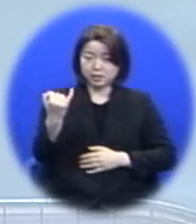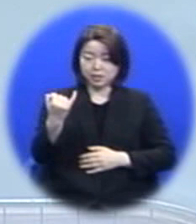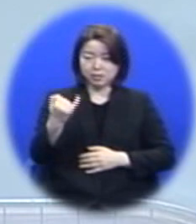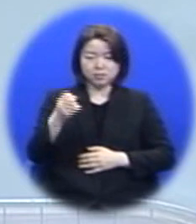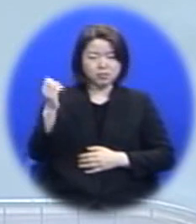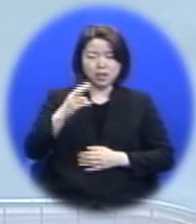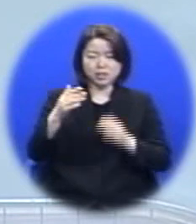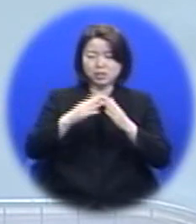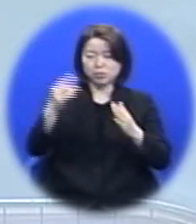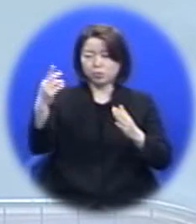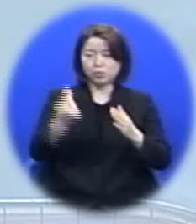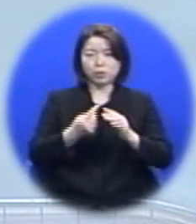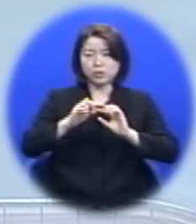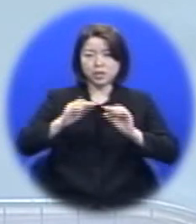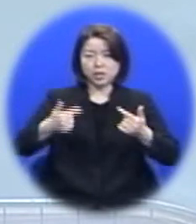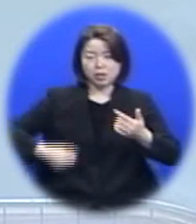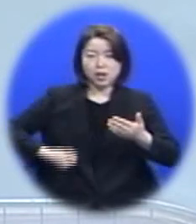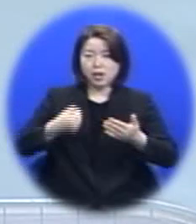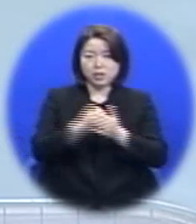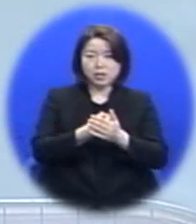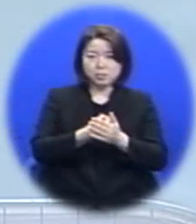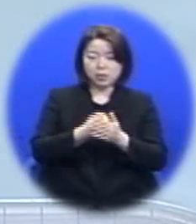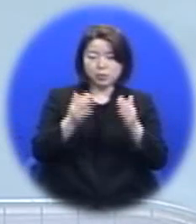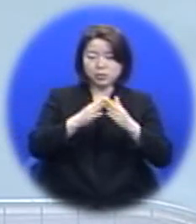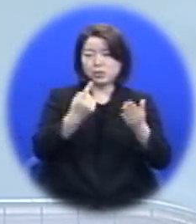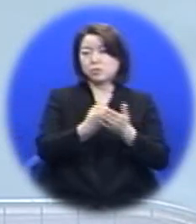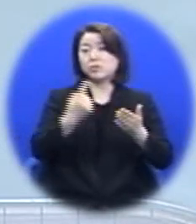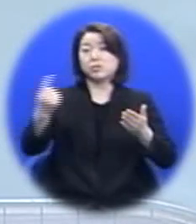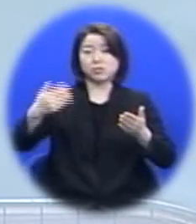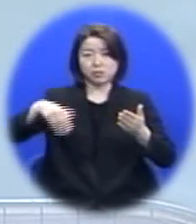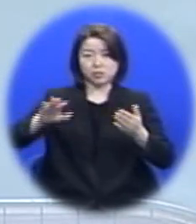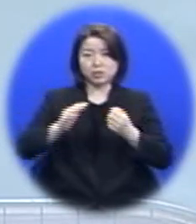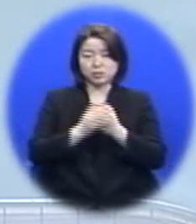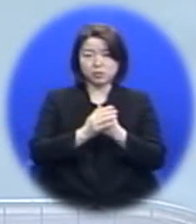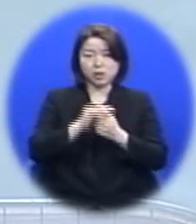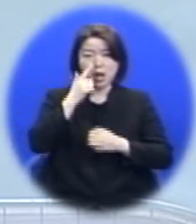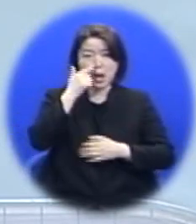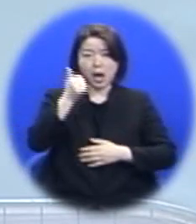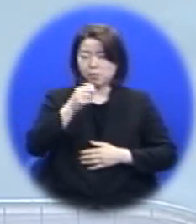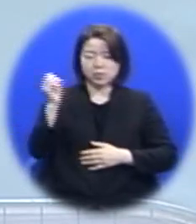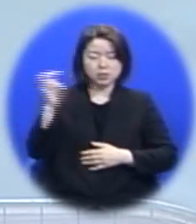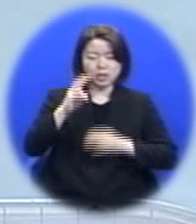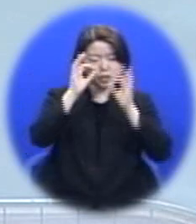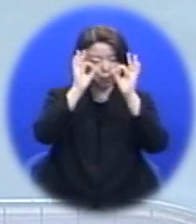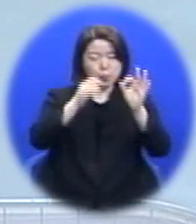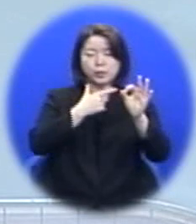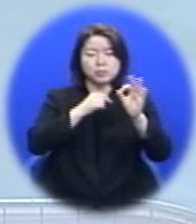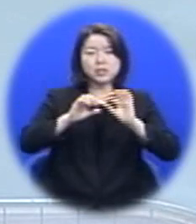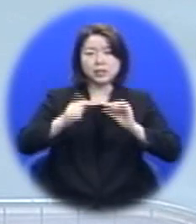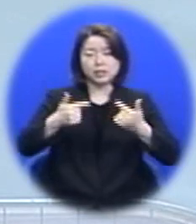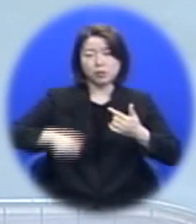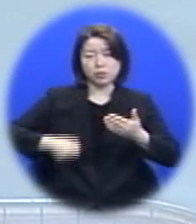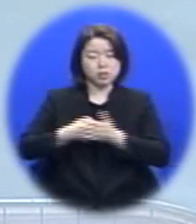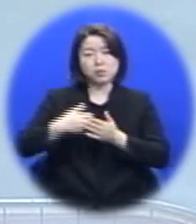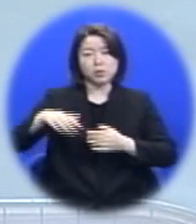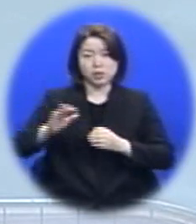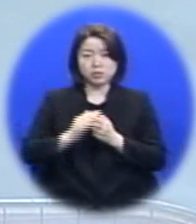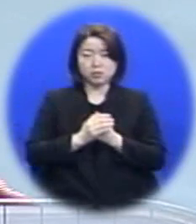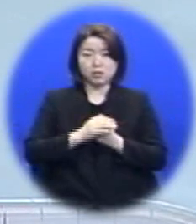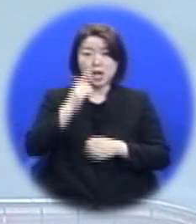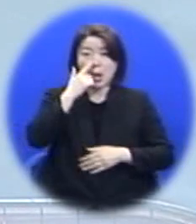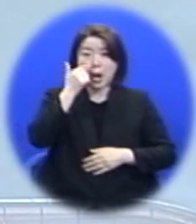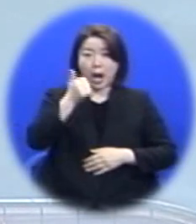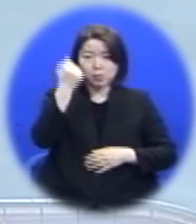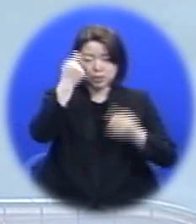않을 거라고 다짐하면서 집을 떠납니다. 아버지는 다시 안볼 거라고 생각합니다. 너무나 아버지로부터